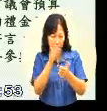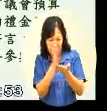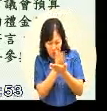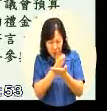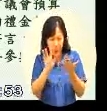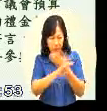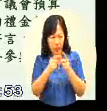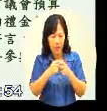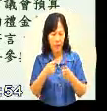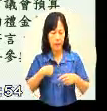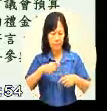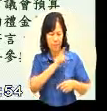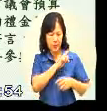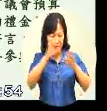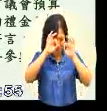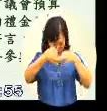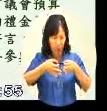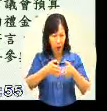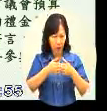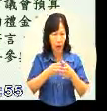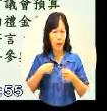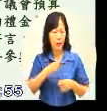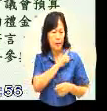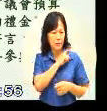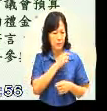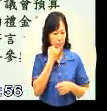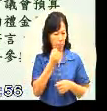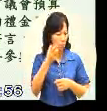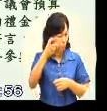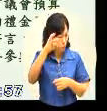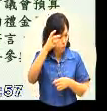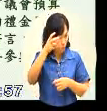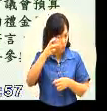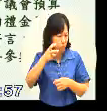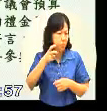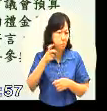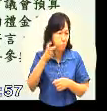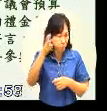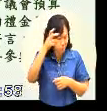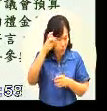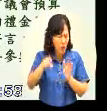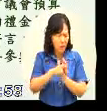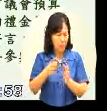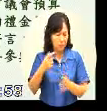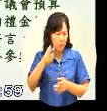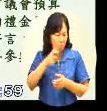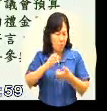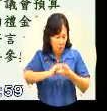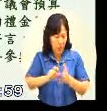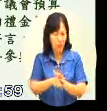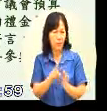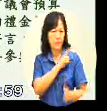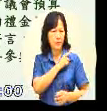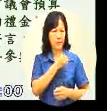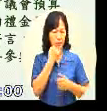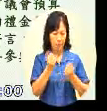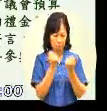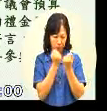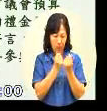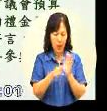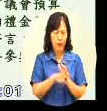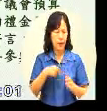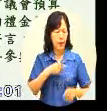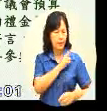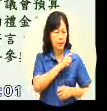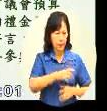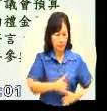己，要先做好自己的本分。所以我身为高雄市议员，身为民进党的议